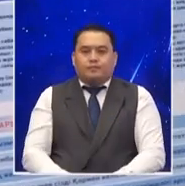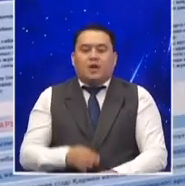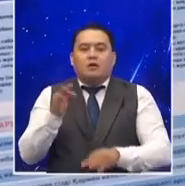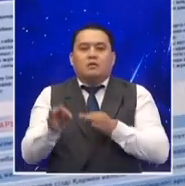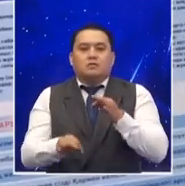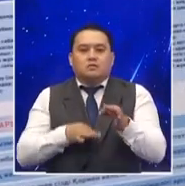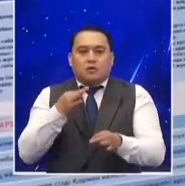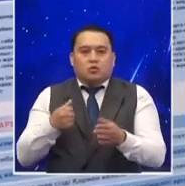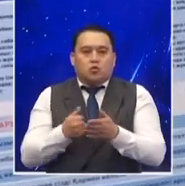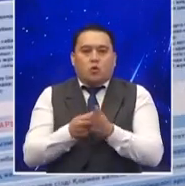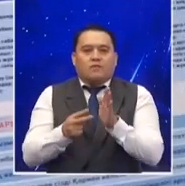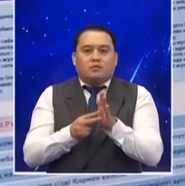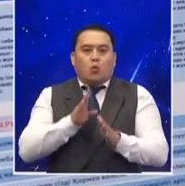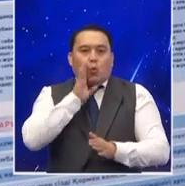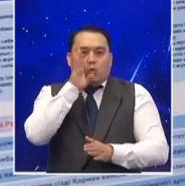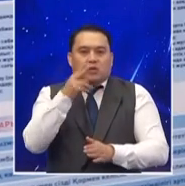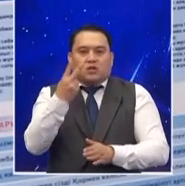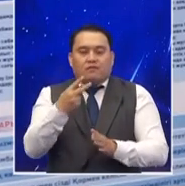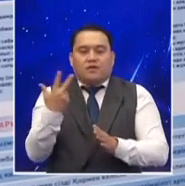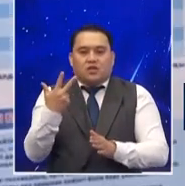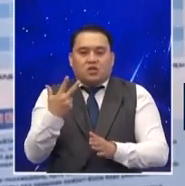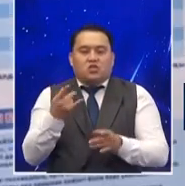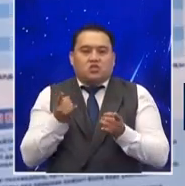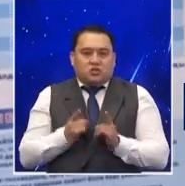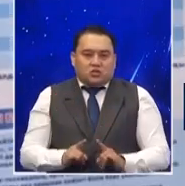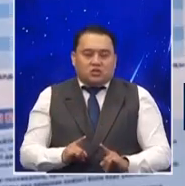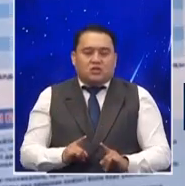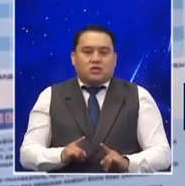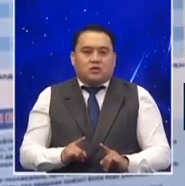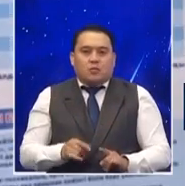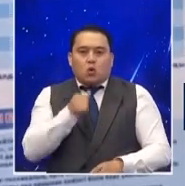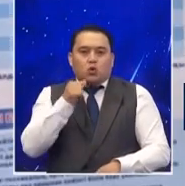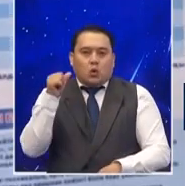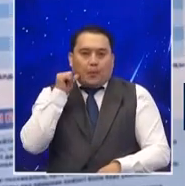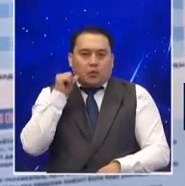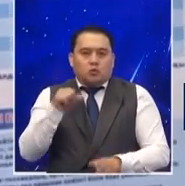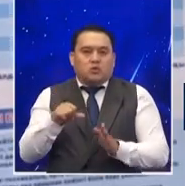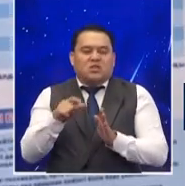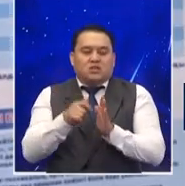вот до 8 утра у нас сегодня родилось 23 женщины. В прошлом году мы родили